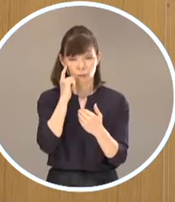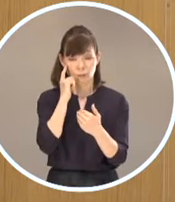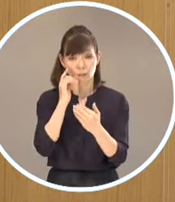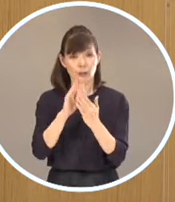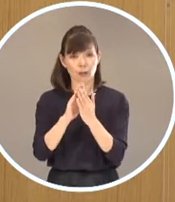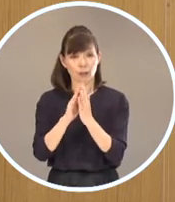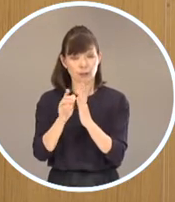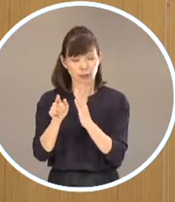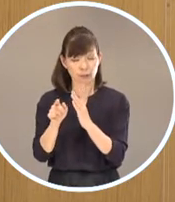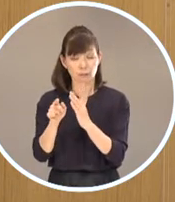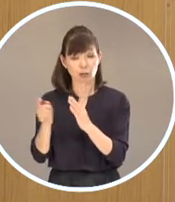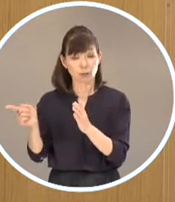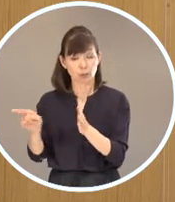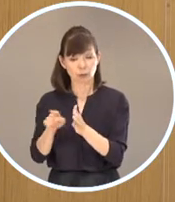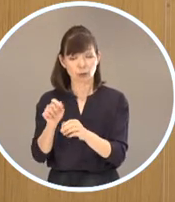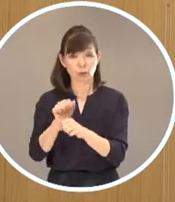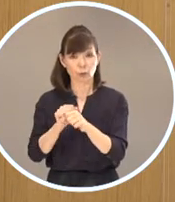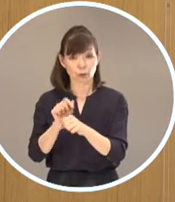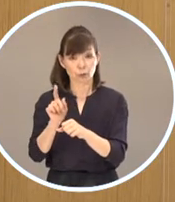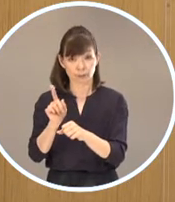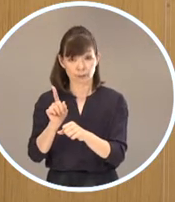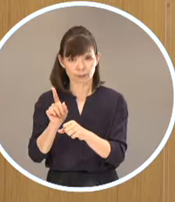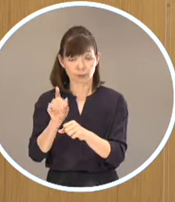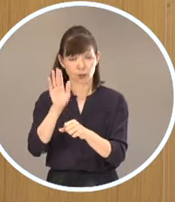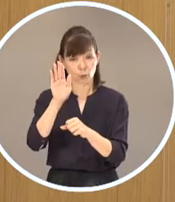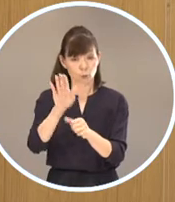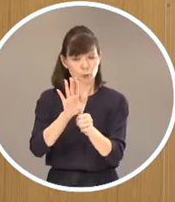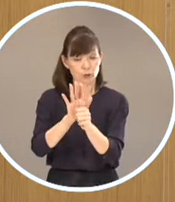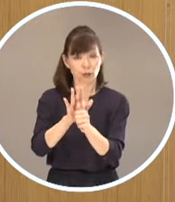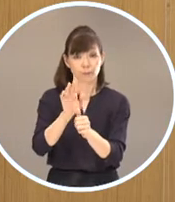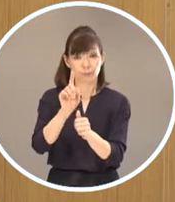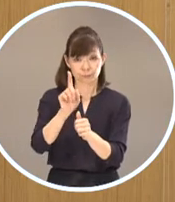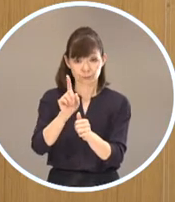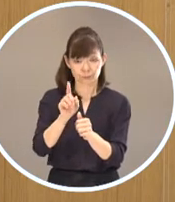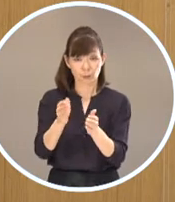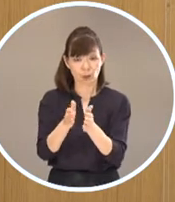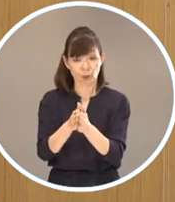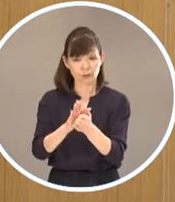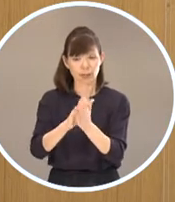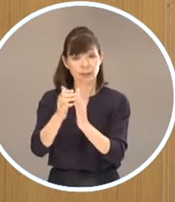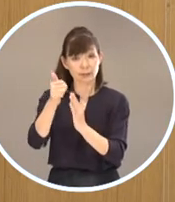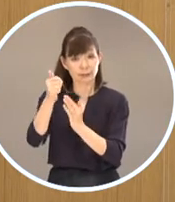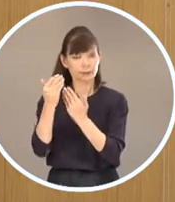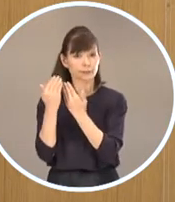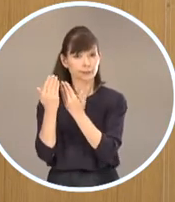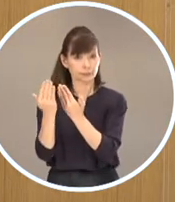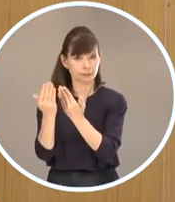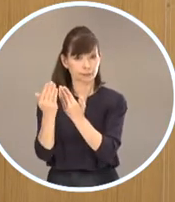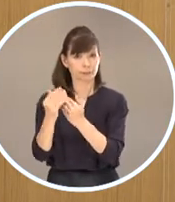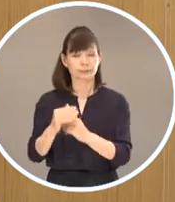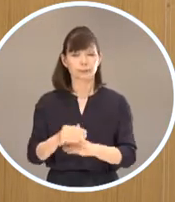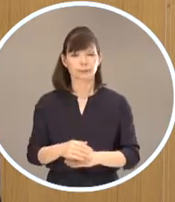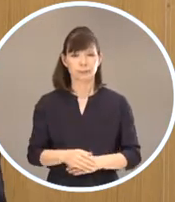れまでどう取り組み、今後どう支援していくのか、合わせて知事にお伺いをいたします